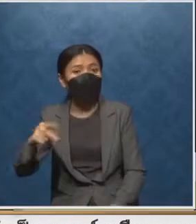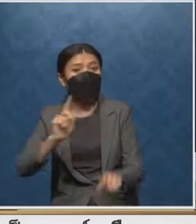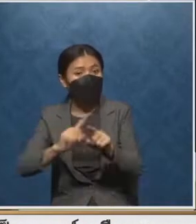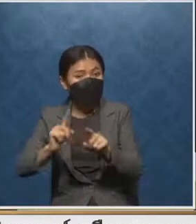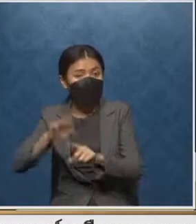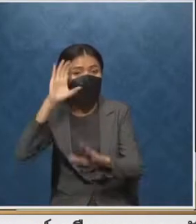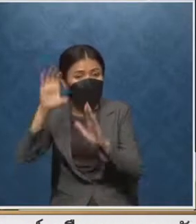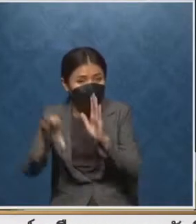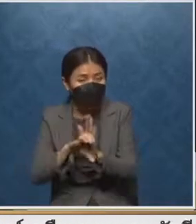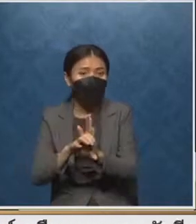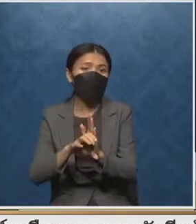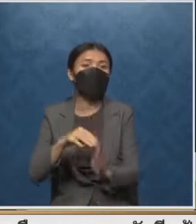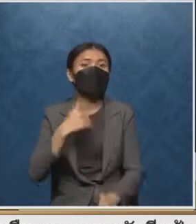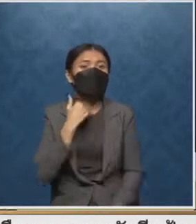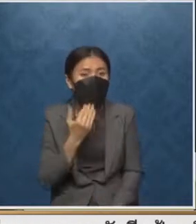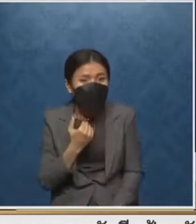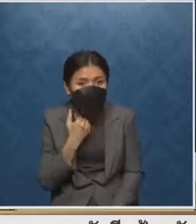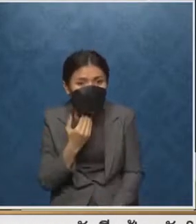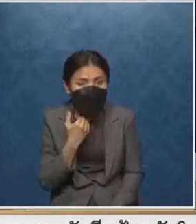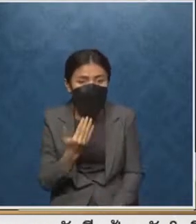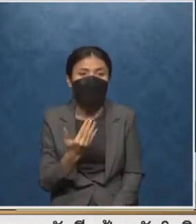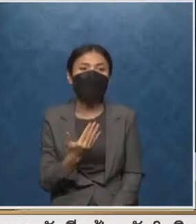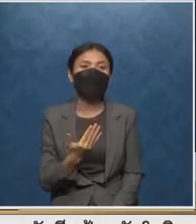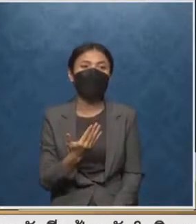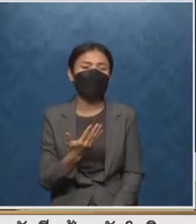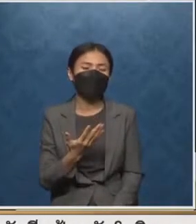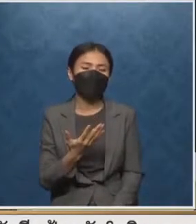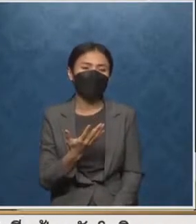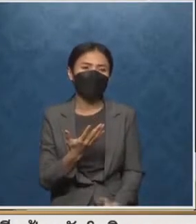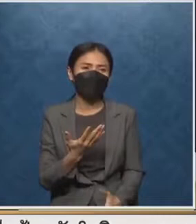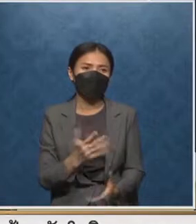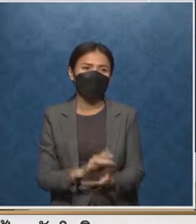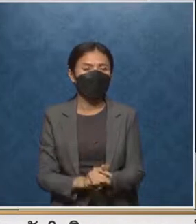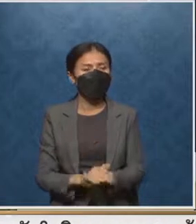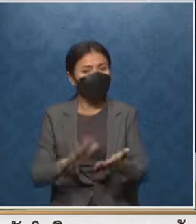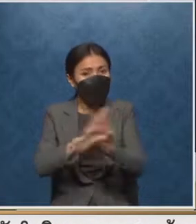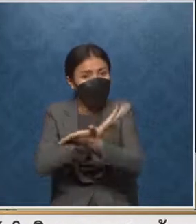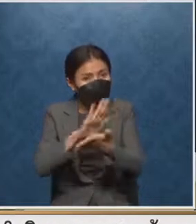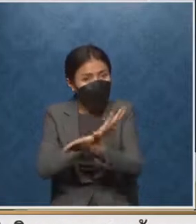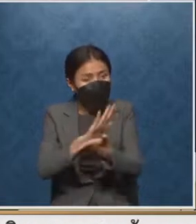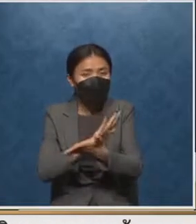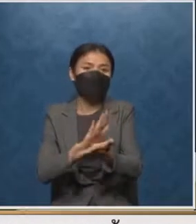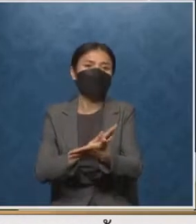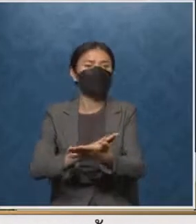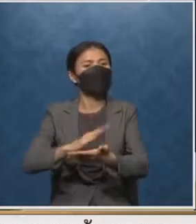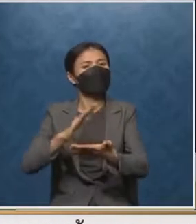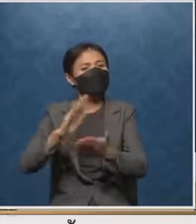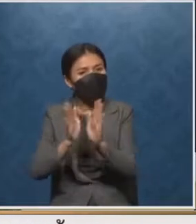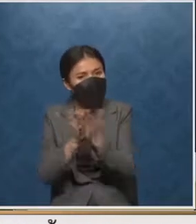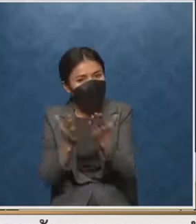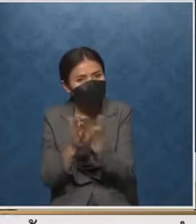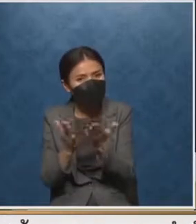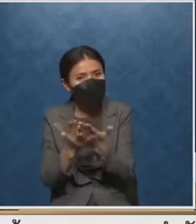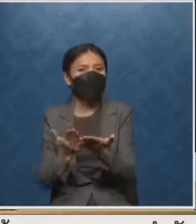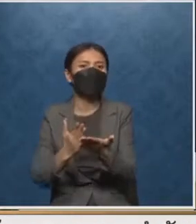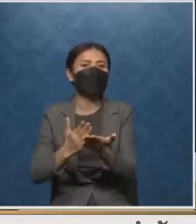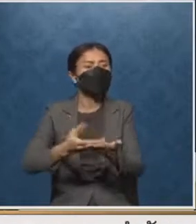สียงไม่ว่าจะได้จัดทำในรูปของเอกสารสิ่งพิมพ์ภา